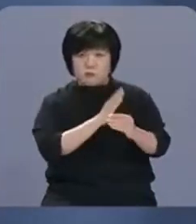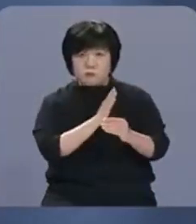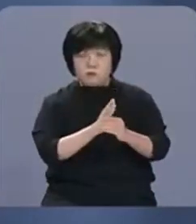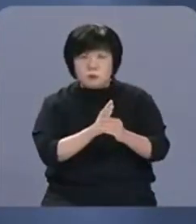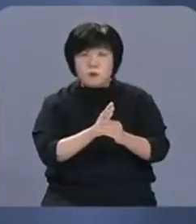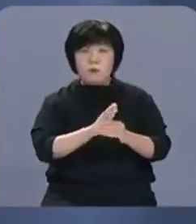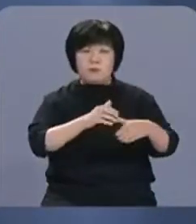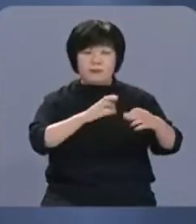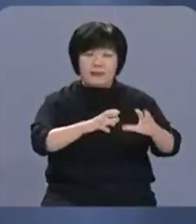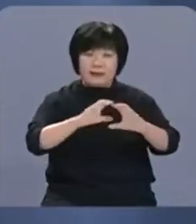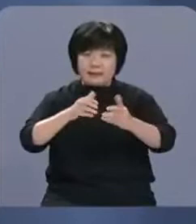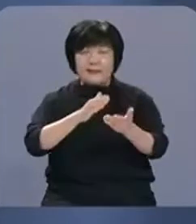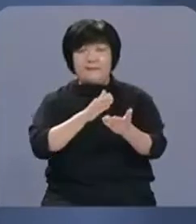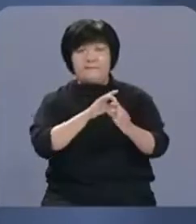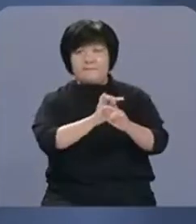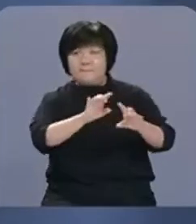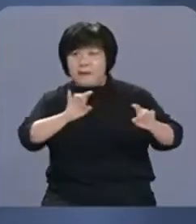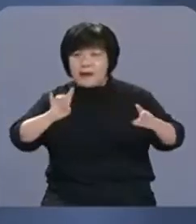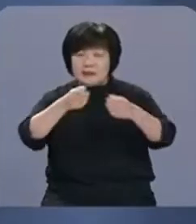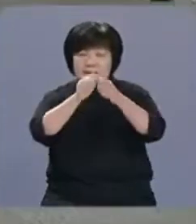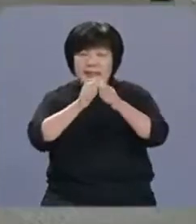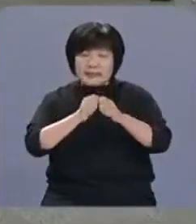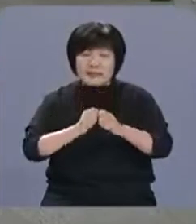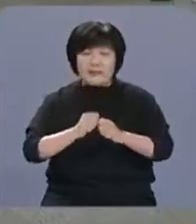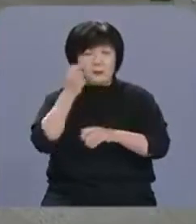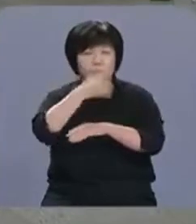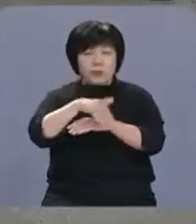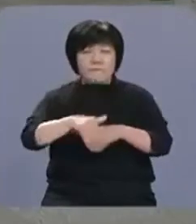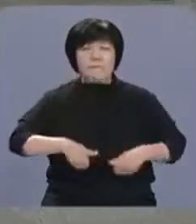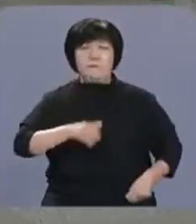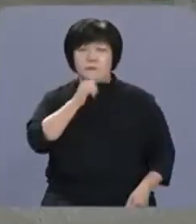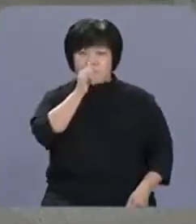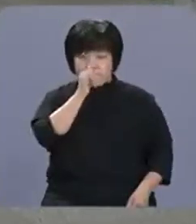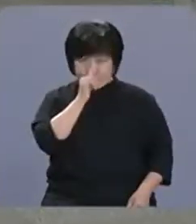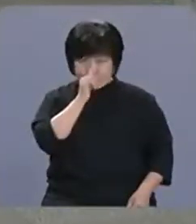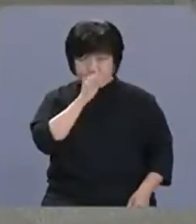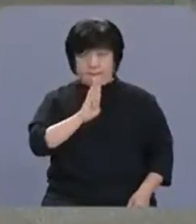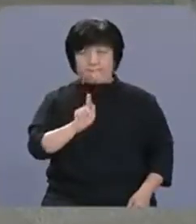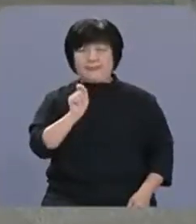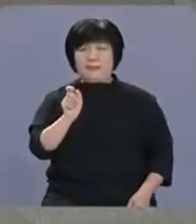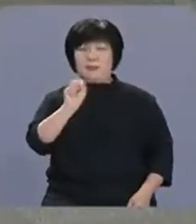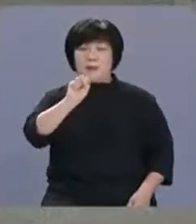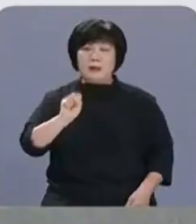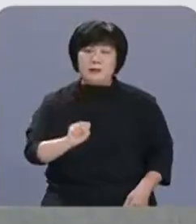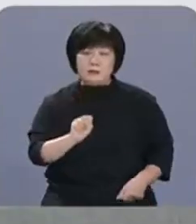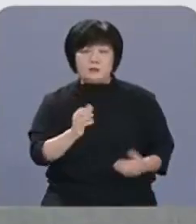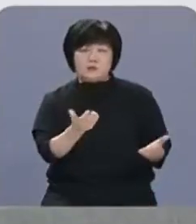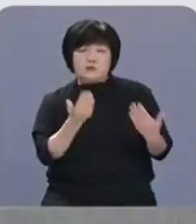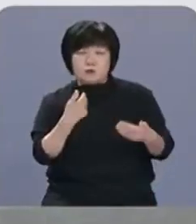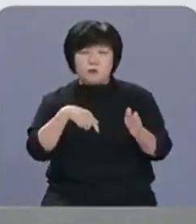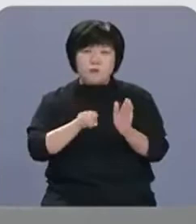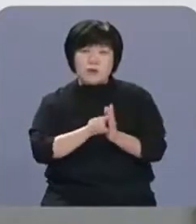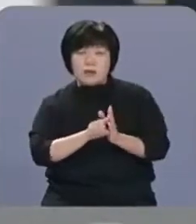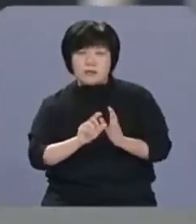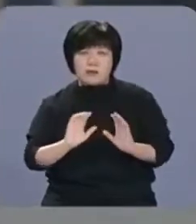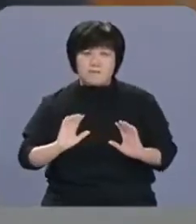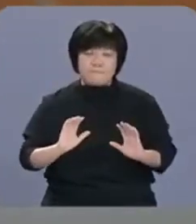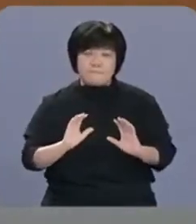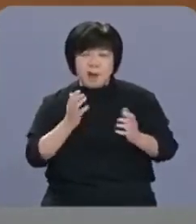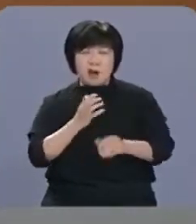각국별 전략을 다 세세하게 짜야 되는지. 그룹 BTS도 엑스포 유치를 위한 국민적 열기를 모으기